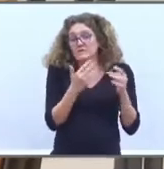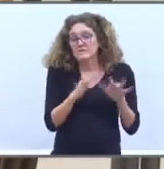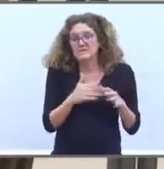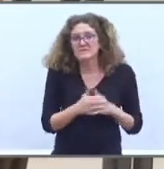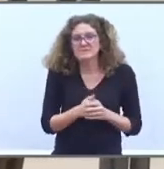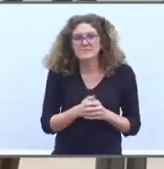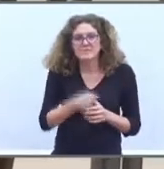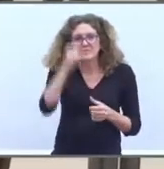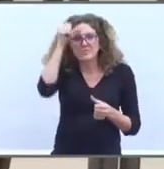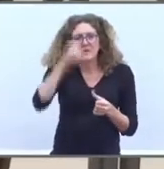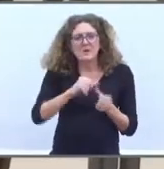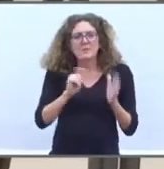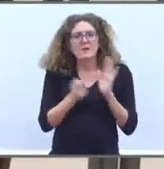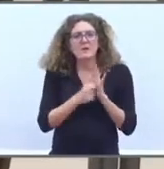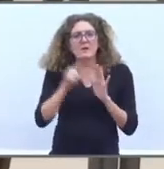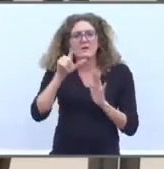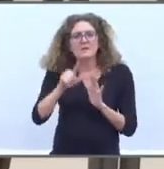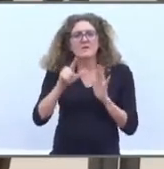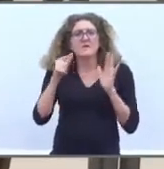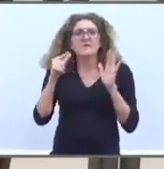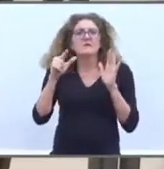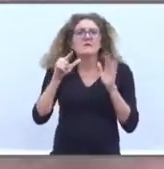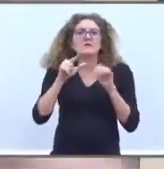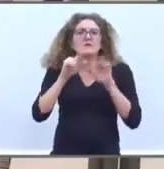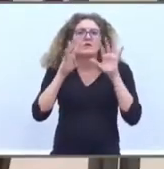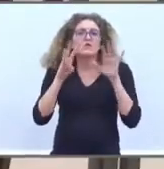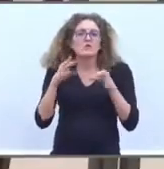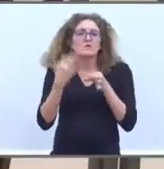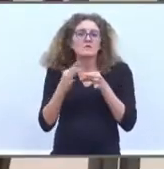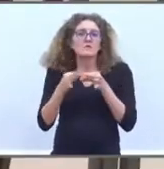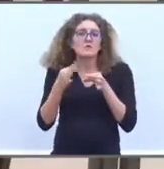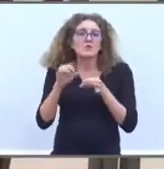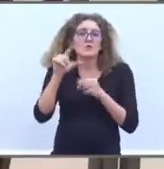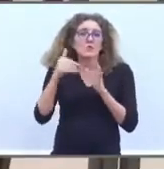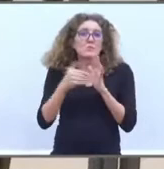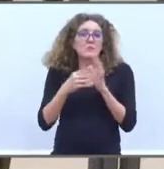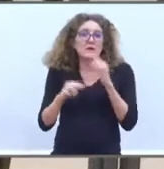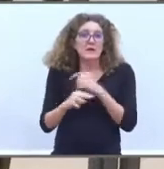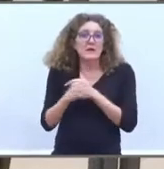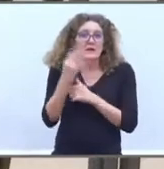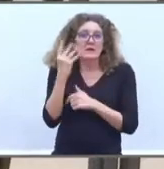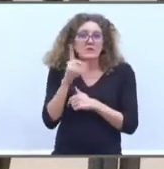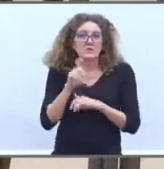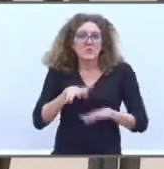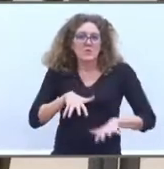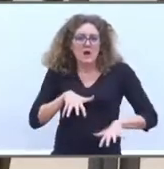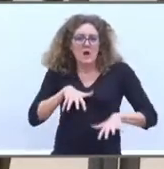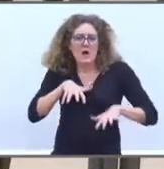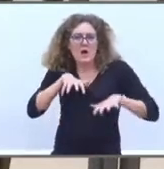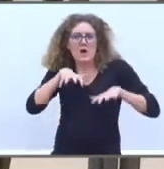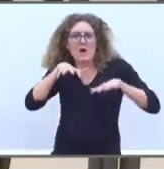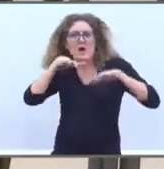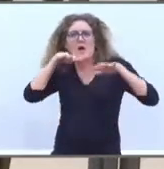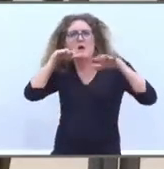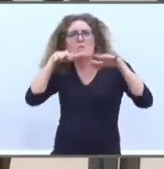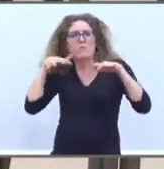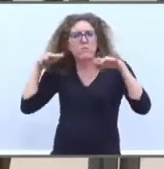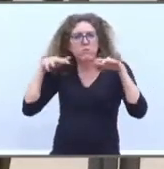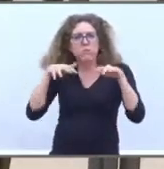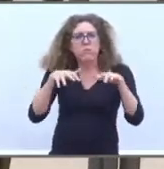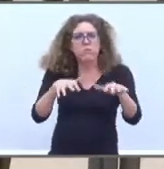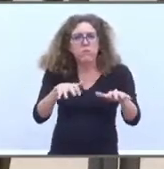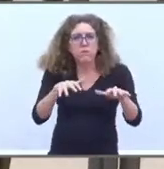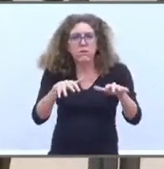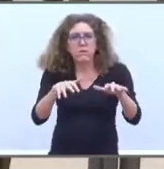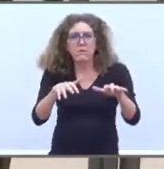climatique du 29 septembre 2014 qui a impacté notre territoire métropolitain et en particulier